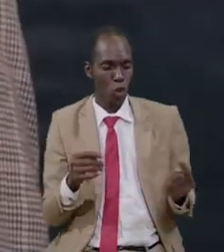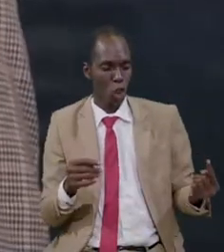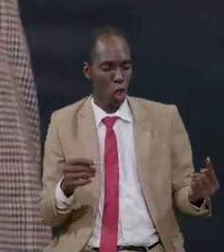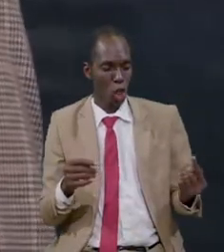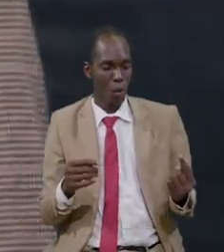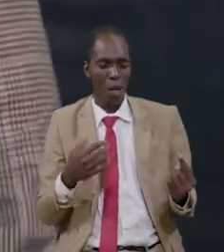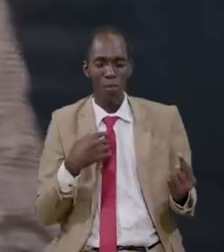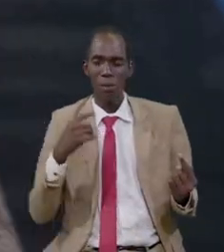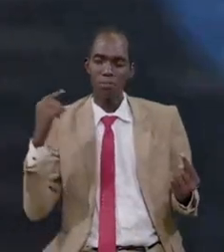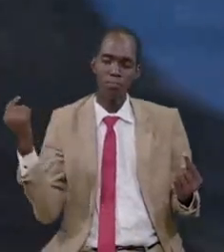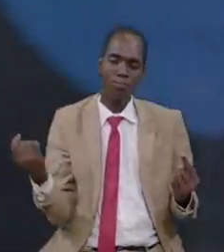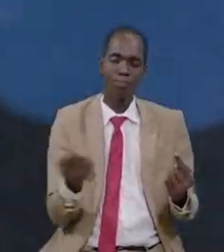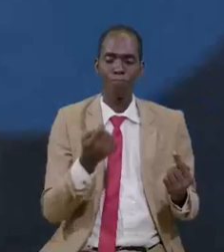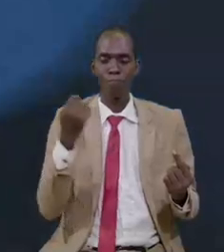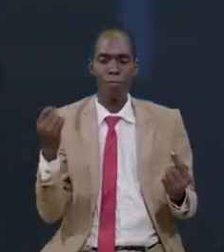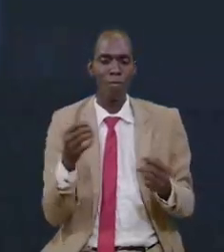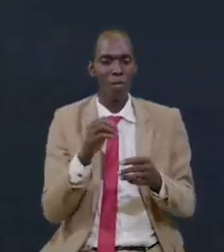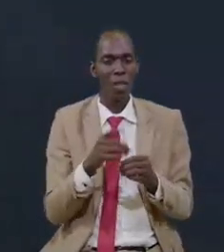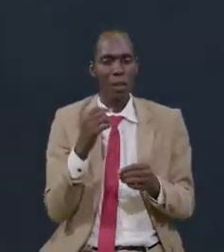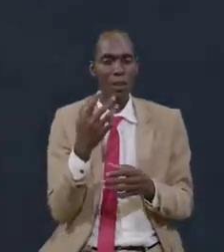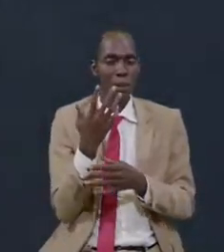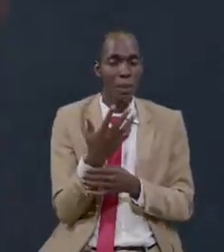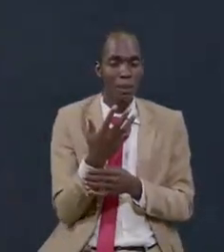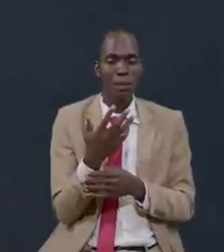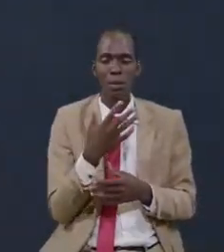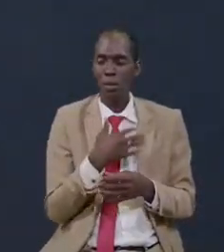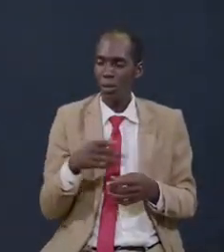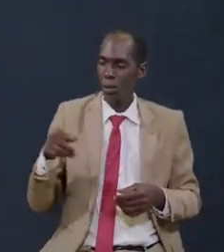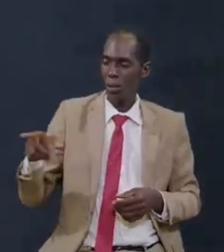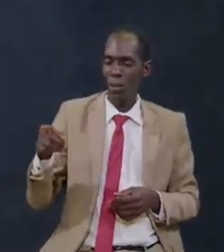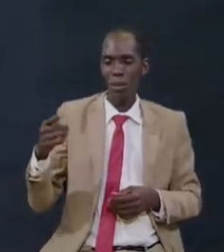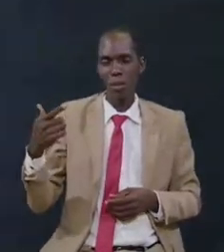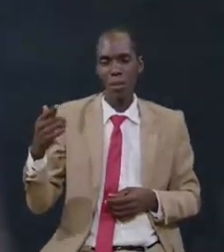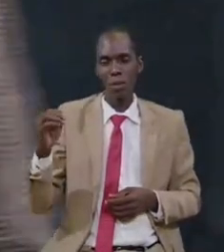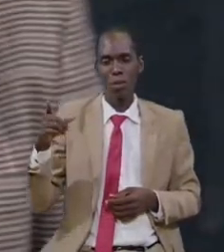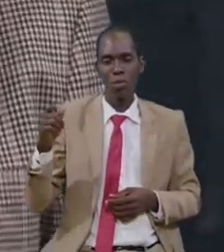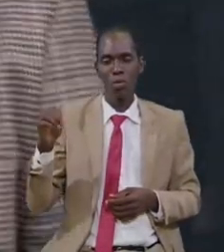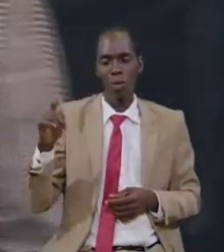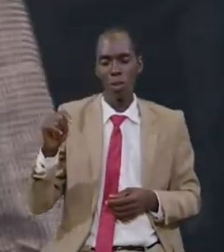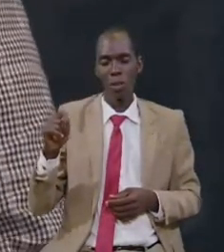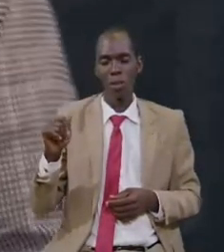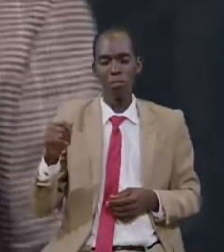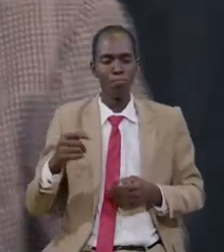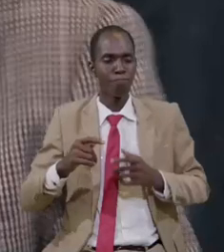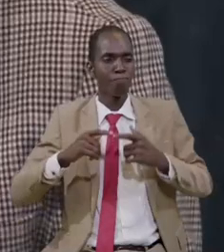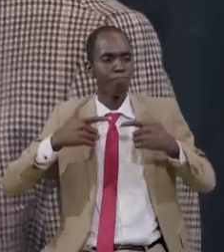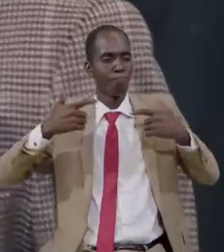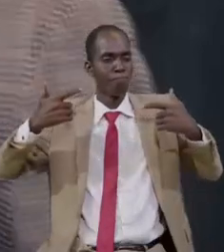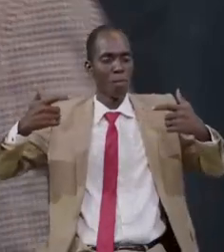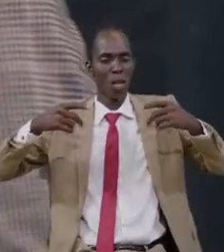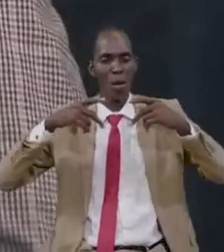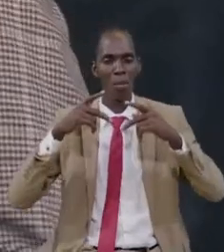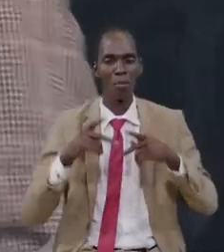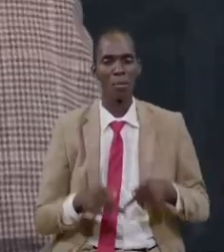ta gibecie à une pierre. Goliath, une personne plus élancée, plus puissant